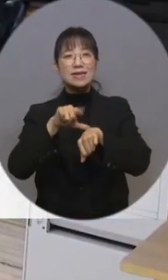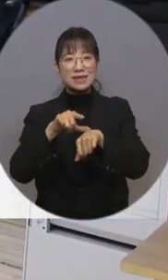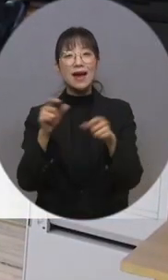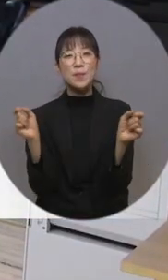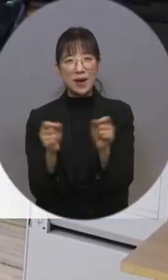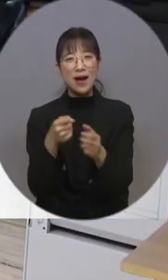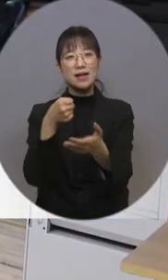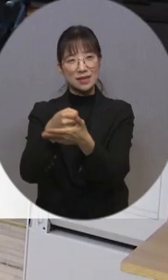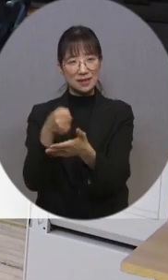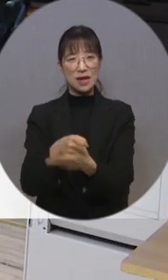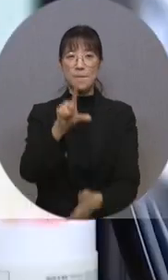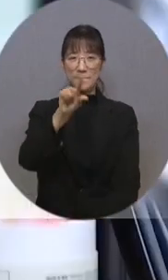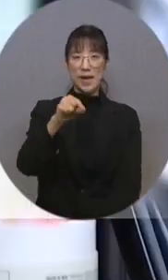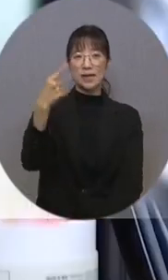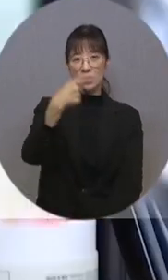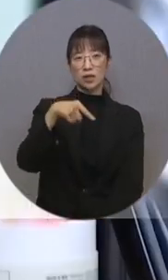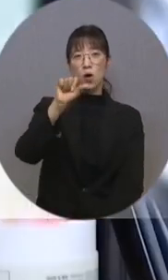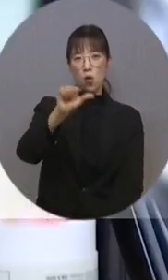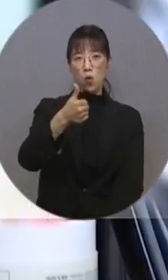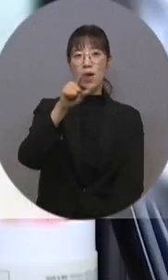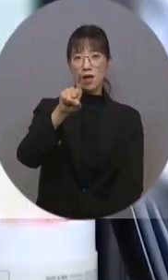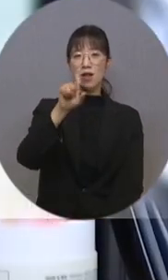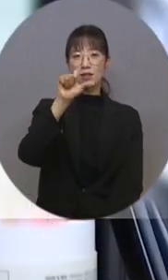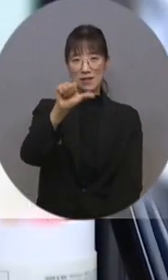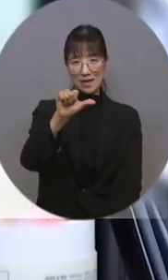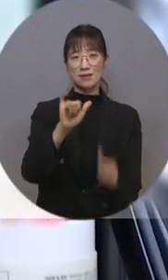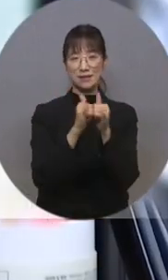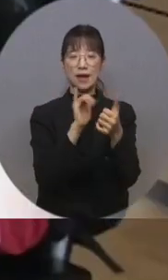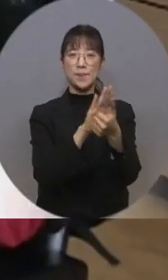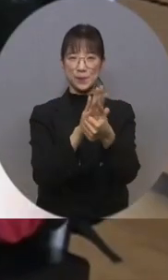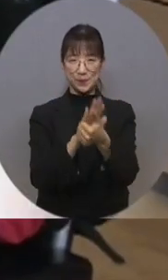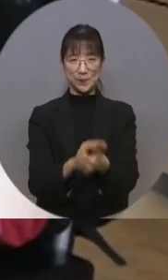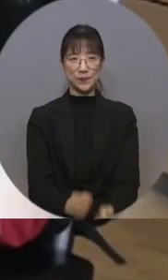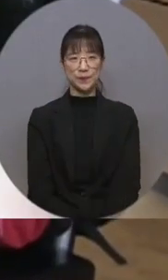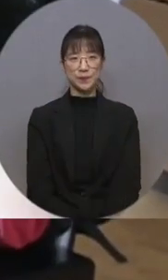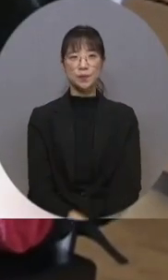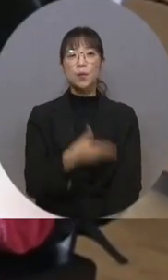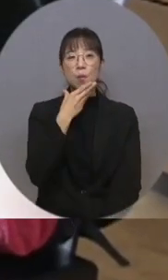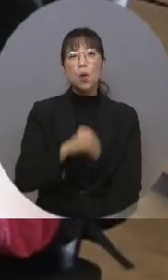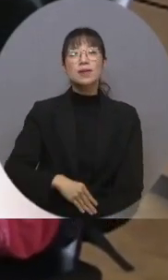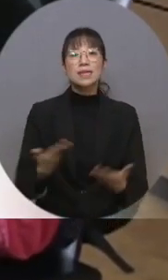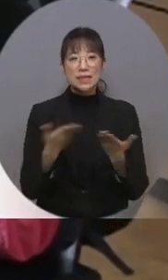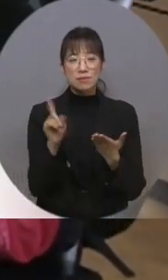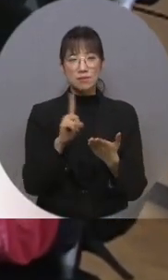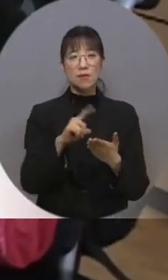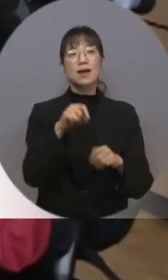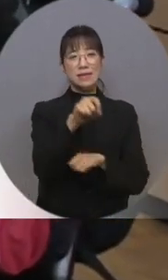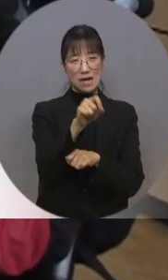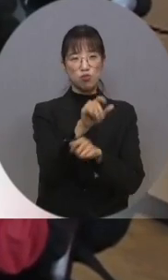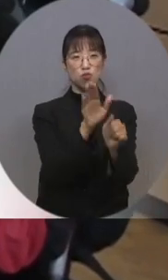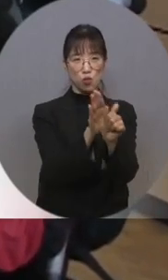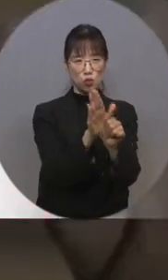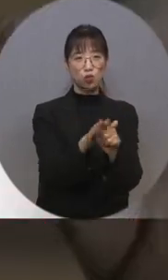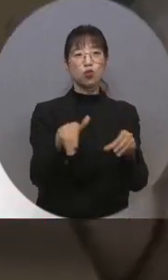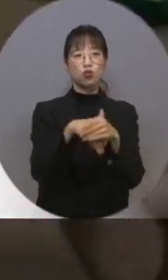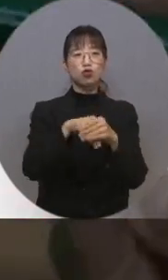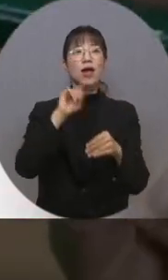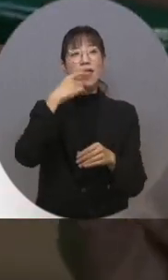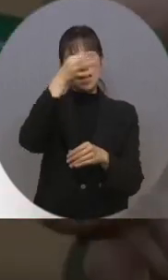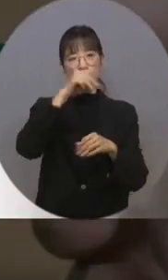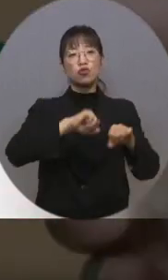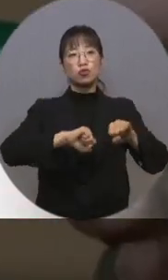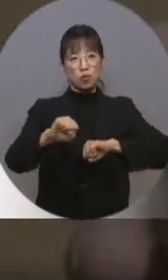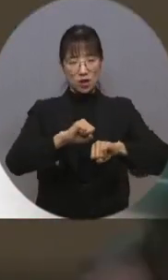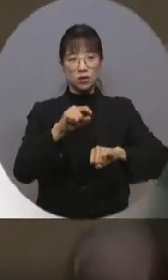시간제로 만 1,515명을 지원합니다. 복지 일자리는 사무보조, 문화예술활동 등의